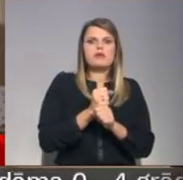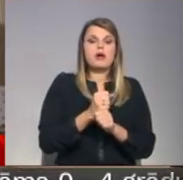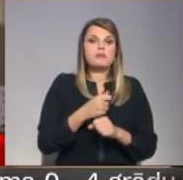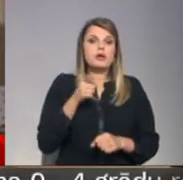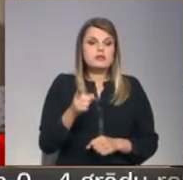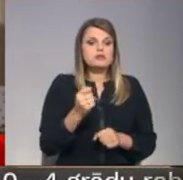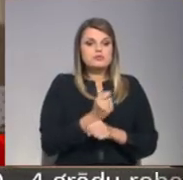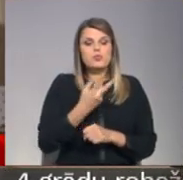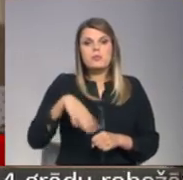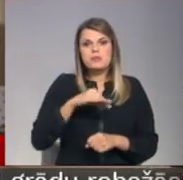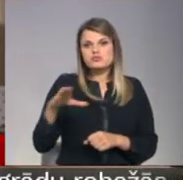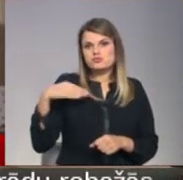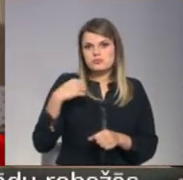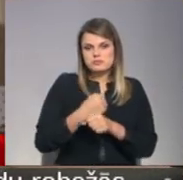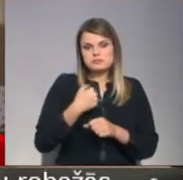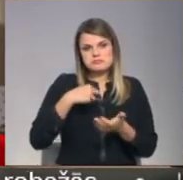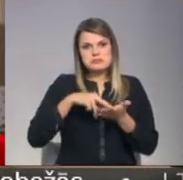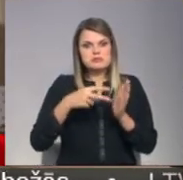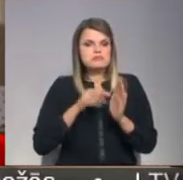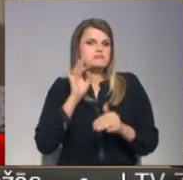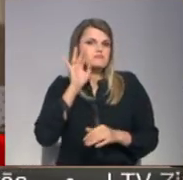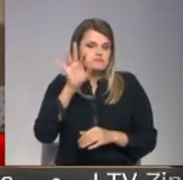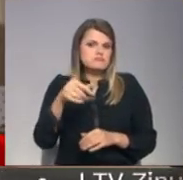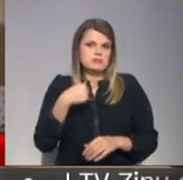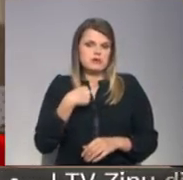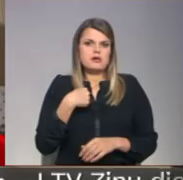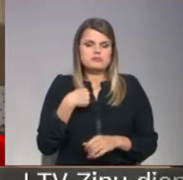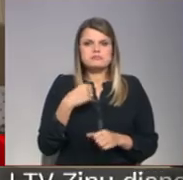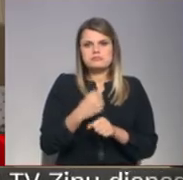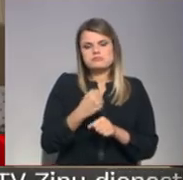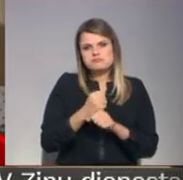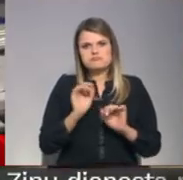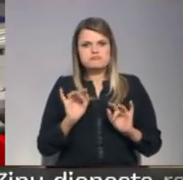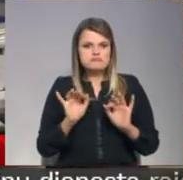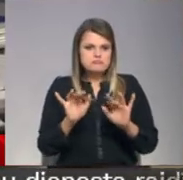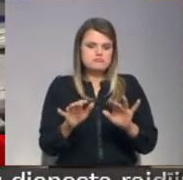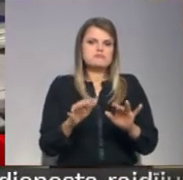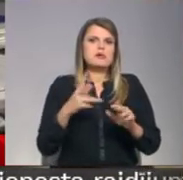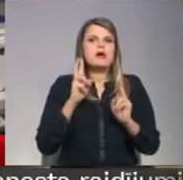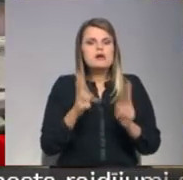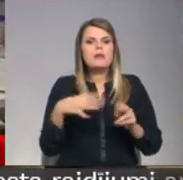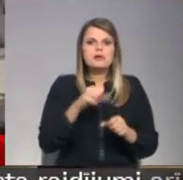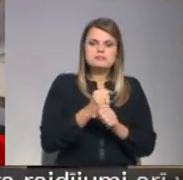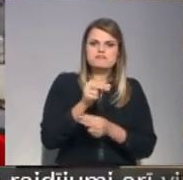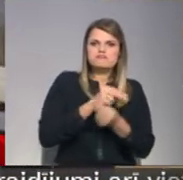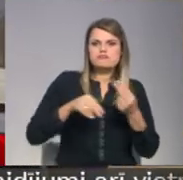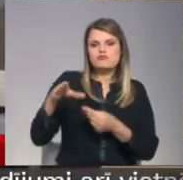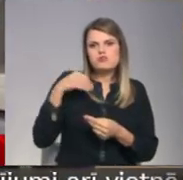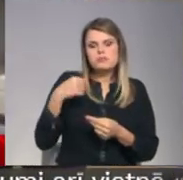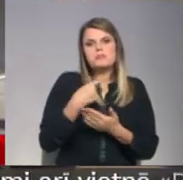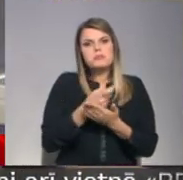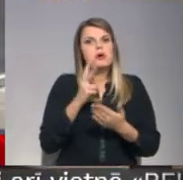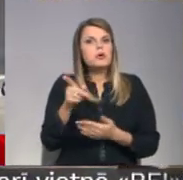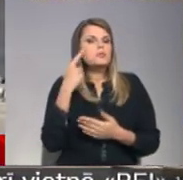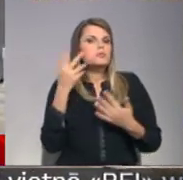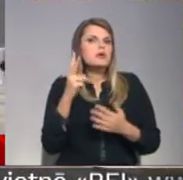mēs veicam kopā, kurus es tā kā plānoju, mēs vienkārši to darbību, kā mēs to darīsim, izrunājam kopā. Vai arī es paprast, kā viņš